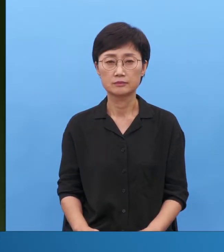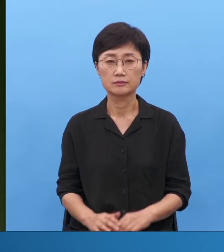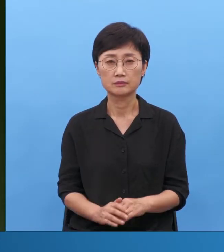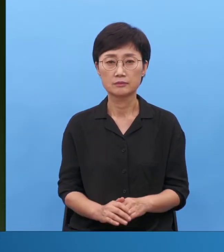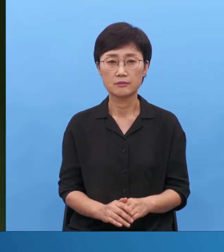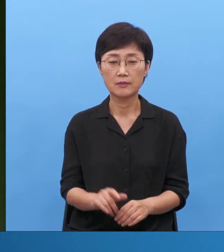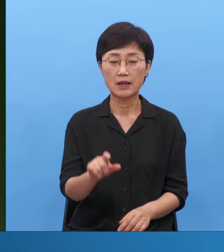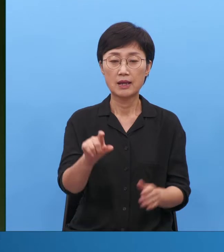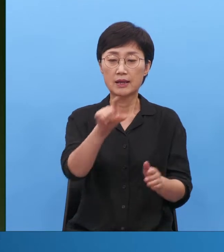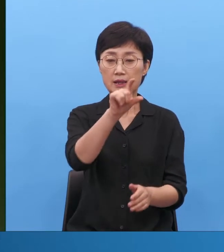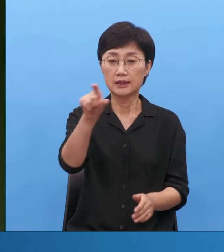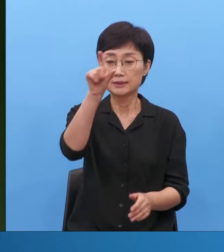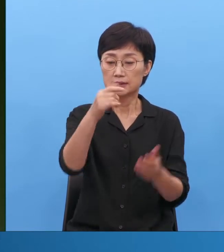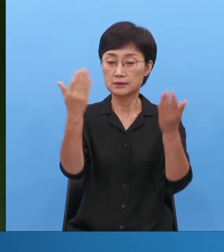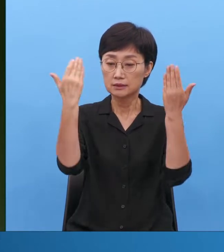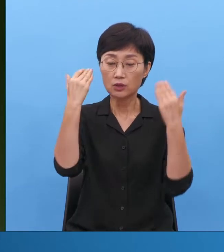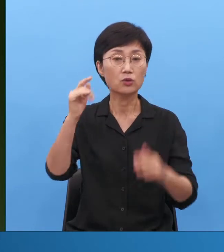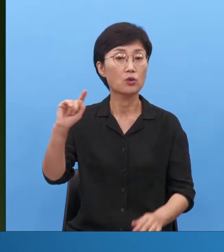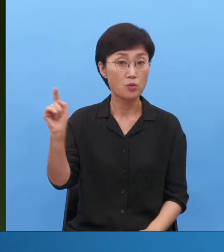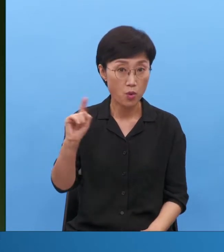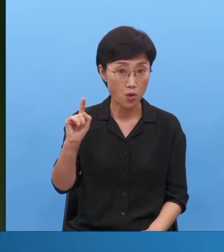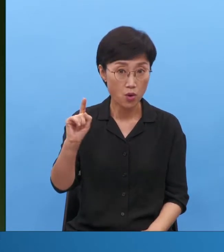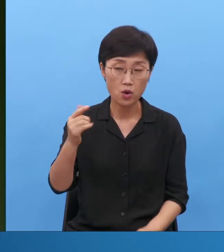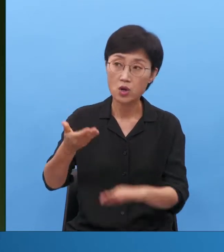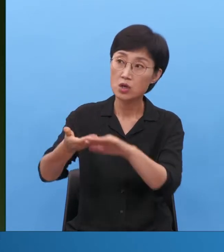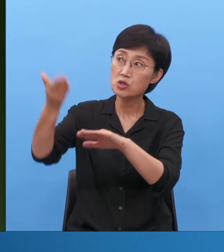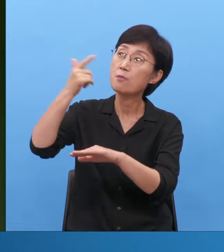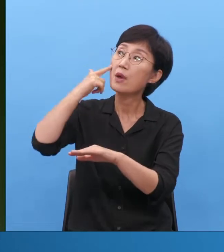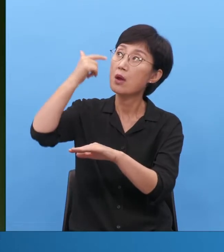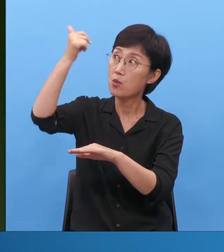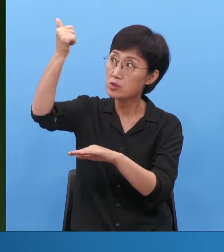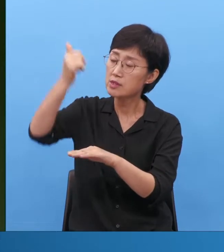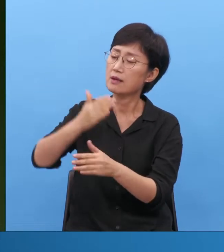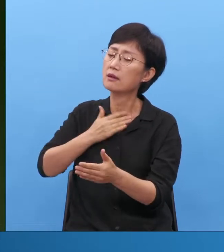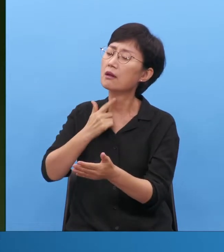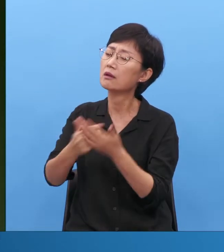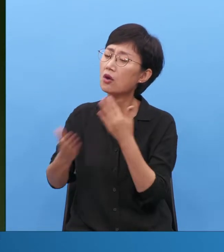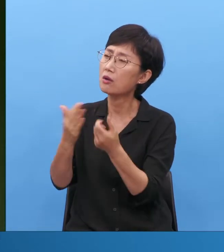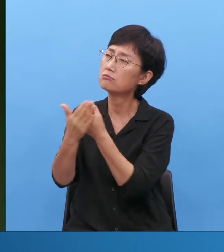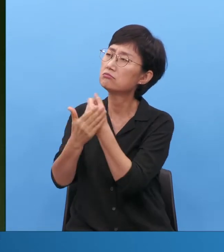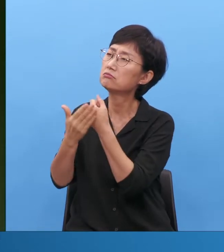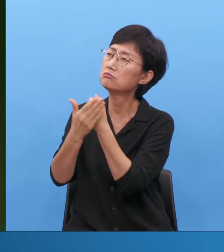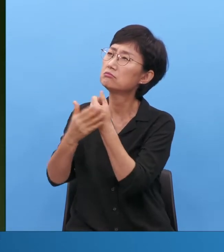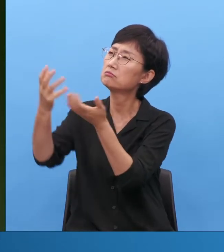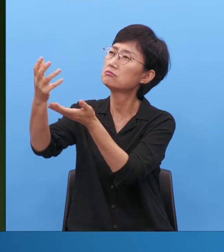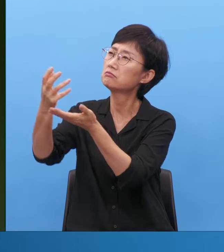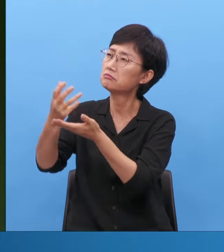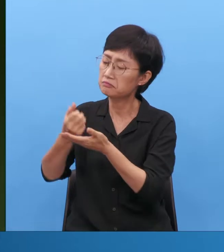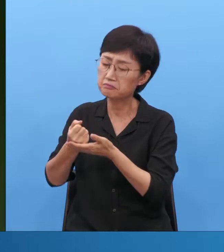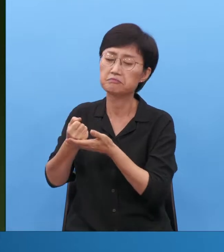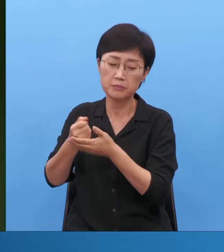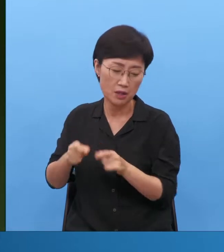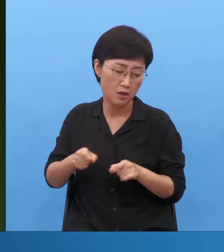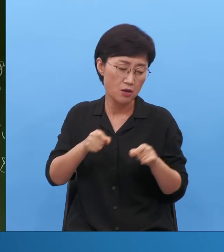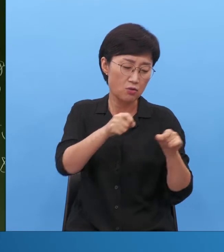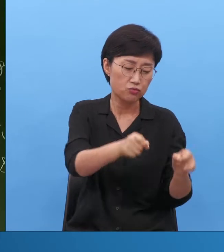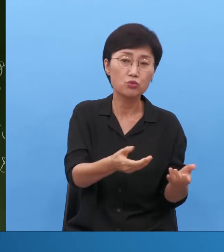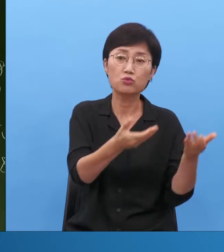신학교가 뭔가를 알아야 돼요. 신학교는 선배 목사가 자기 경험하고 하나님 은혜 받은 거를 후배 목사 될 사람이 전하는